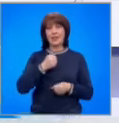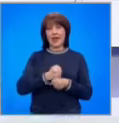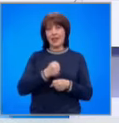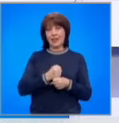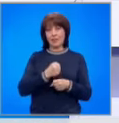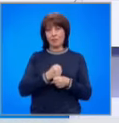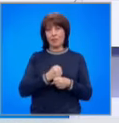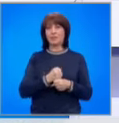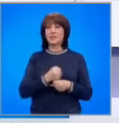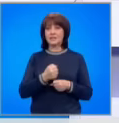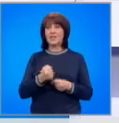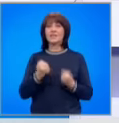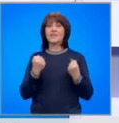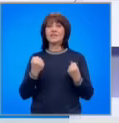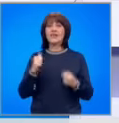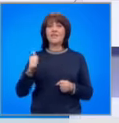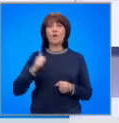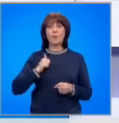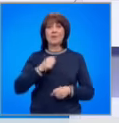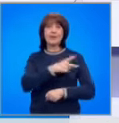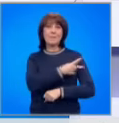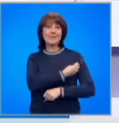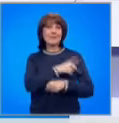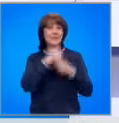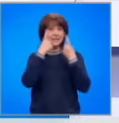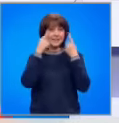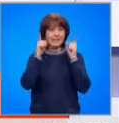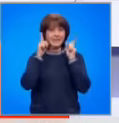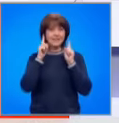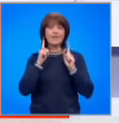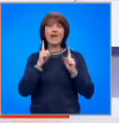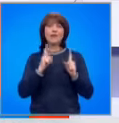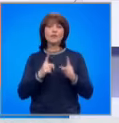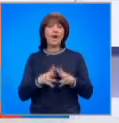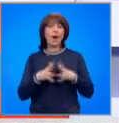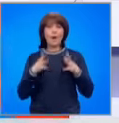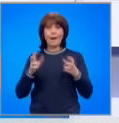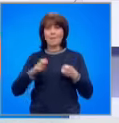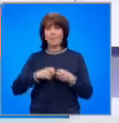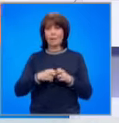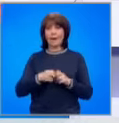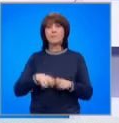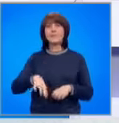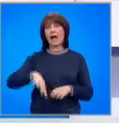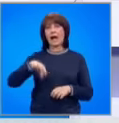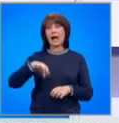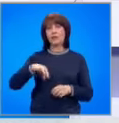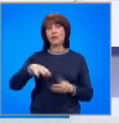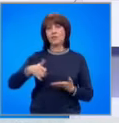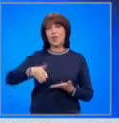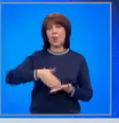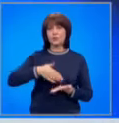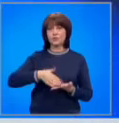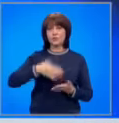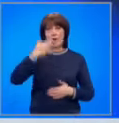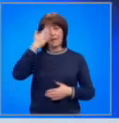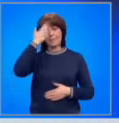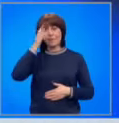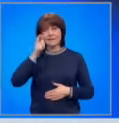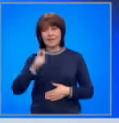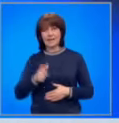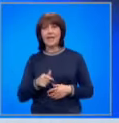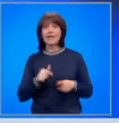на здравеопазването, знаете най-вече на медицински сестри, създава все по-голям проблем за качественото обслужване на пациентите. Повече